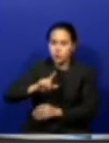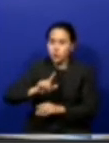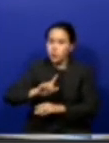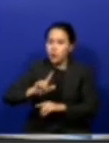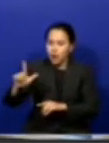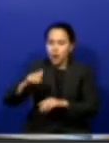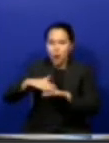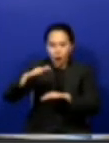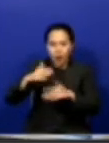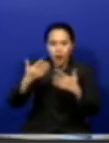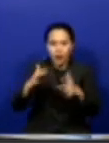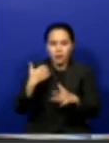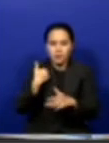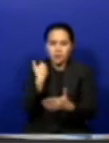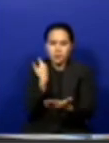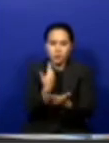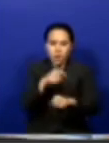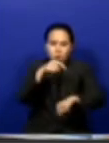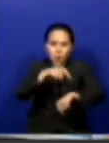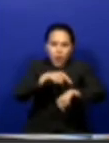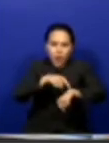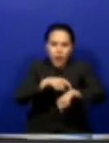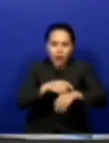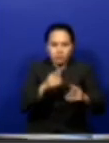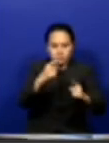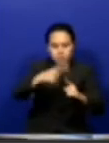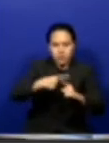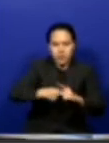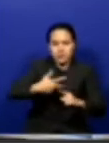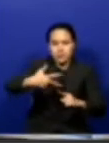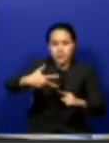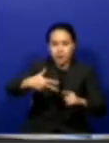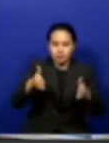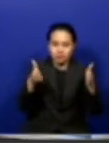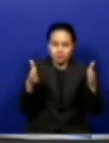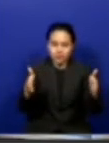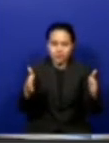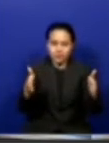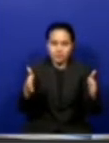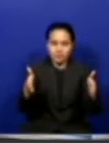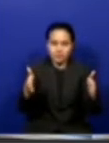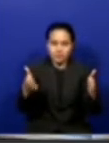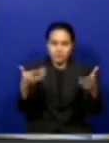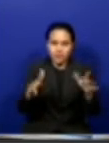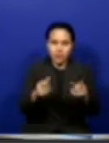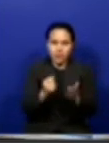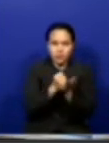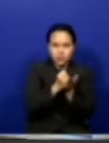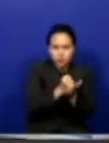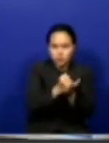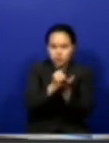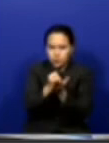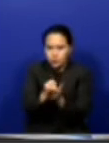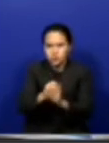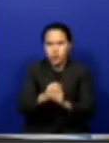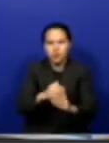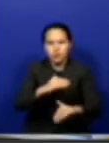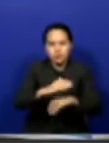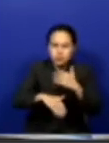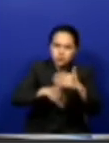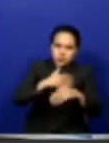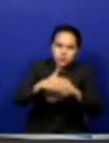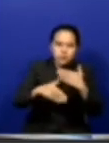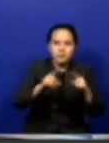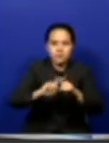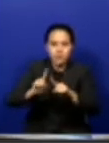าที่จะใช้เนี่ยแค่3เดือนเองนะครับและที่จะมาเยียวยาฟื้นฟูเนี่ยครับ600,000ล้านผมค